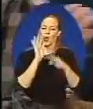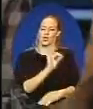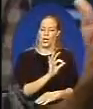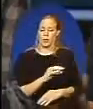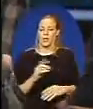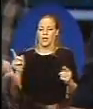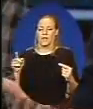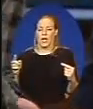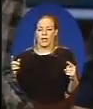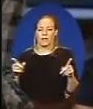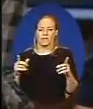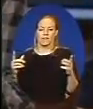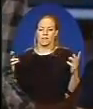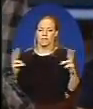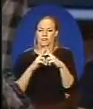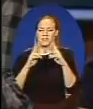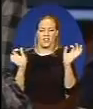והם נעים בשני קווים מקבילים.